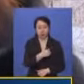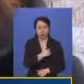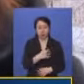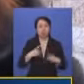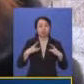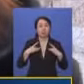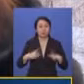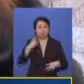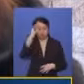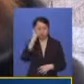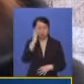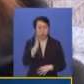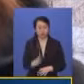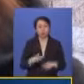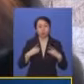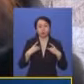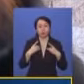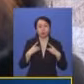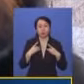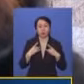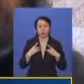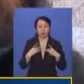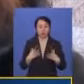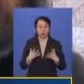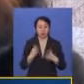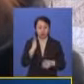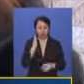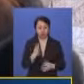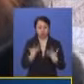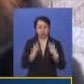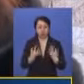поздравить казахстанцев с предстоящими праздниками, с предстоящим Днем Независимости.